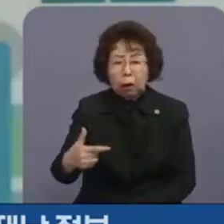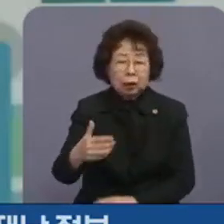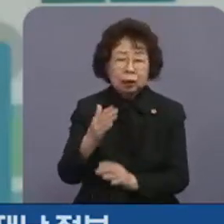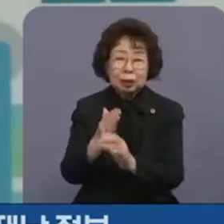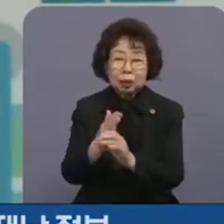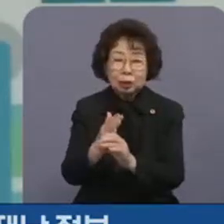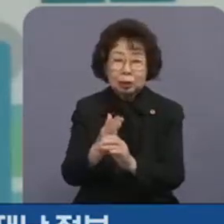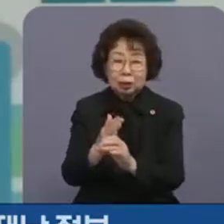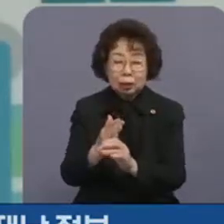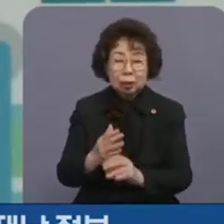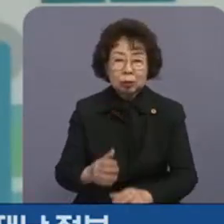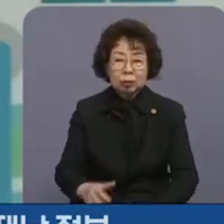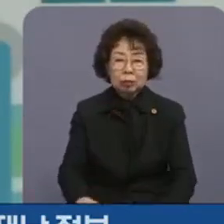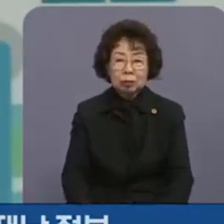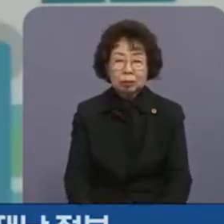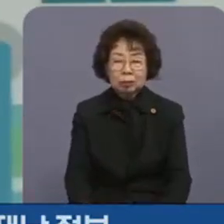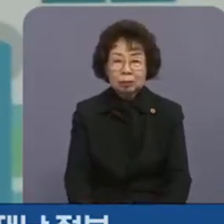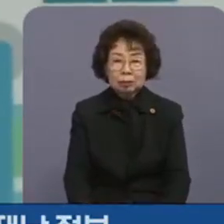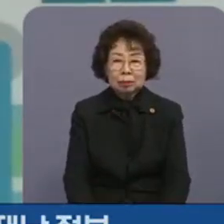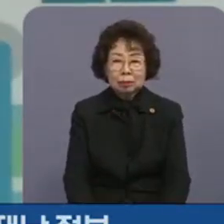뉴스 김옥천